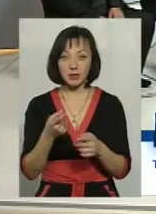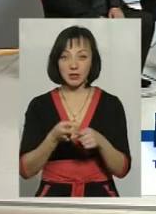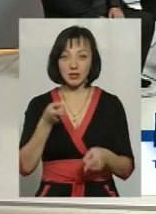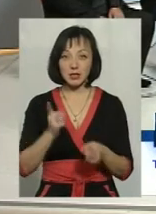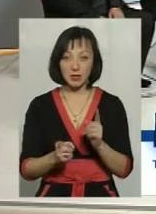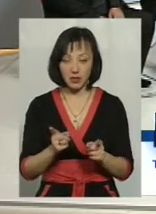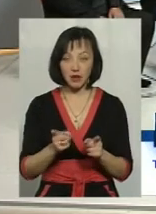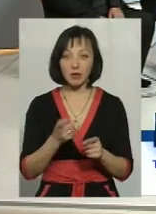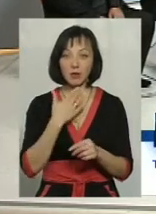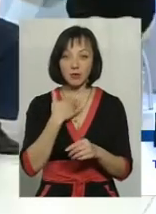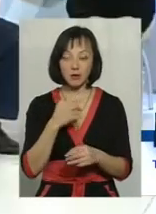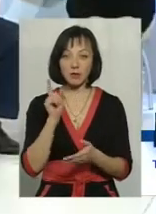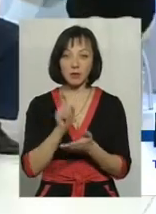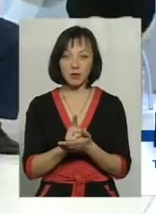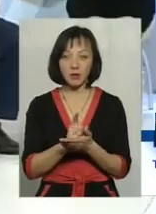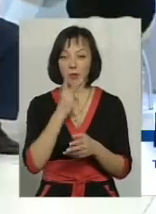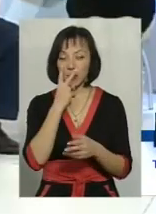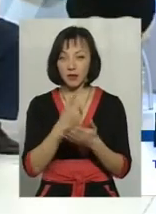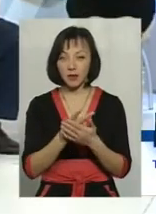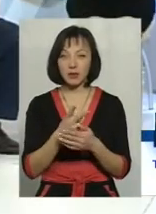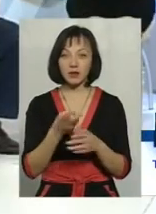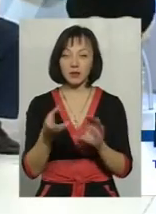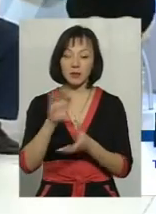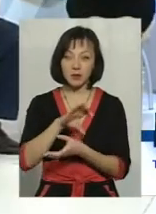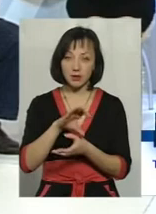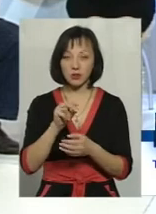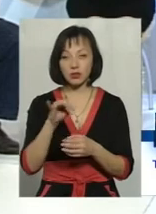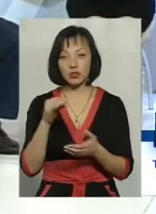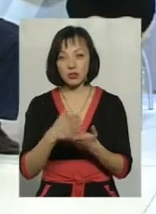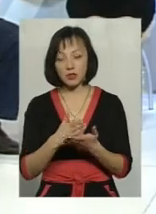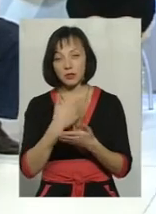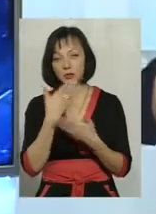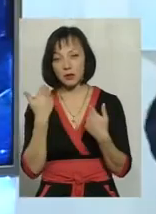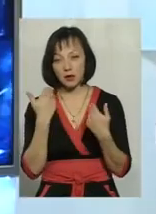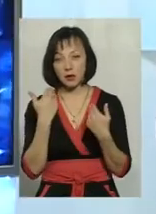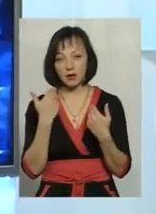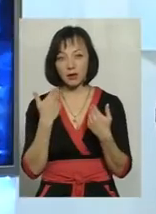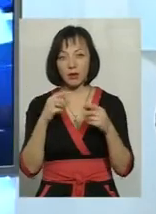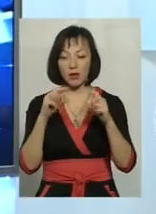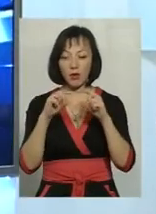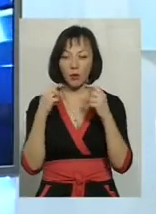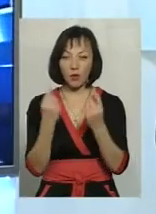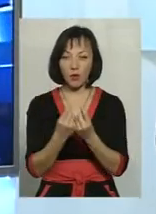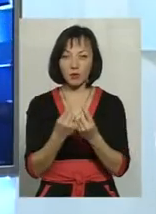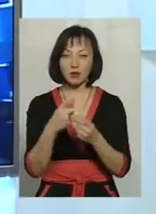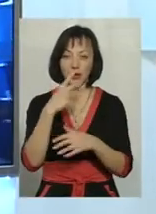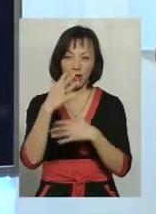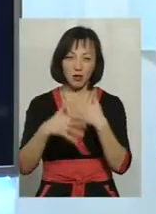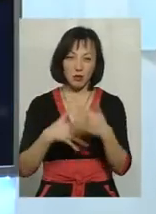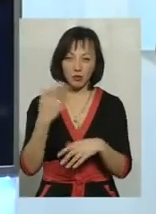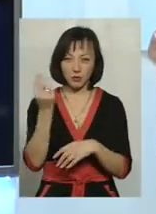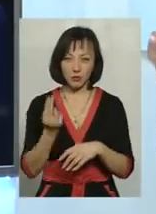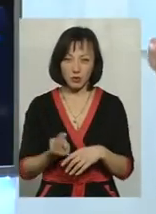дійсно алкогольний напій, вона повинна подивитися, перевернути, чи є, немає якоїсь осаду, чи немає каламуті, якщо